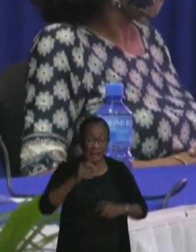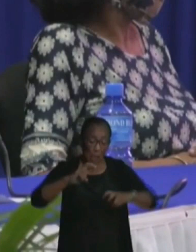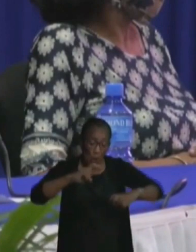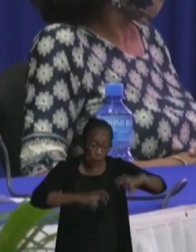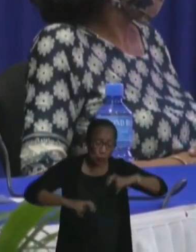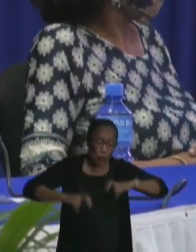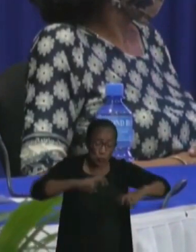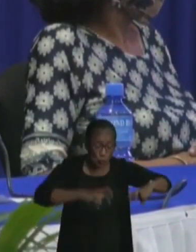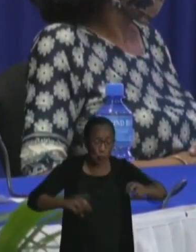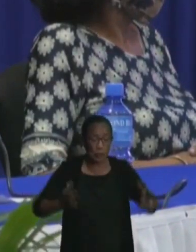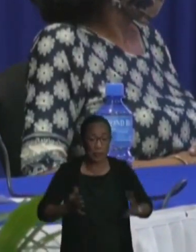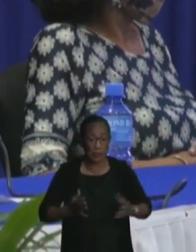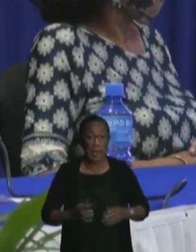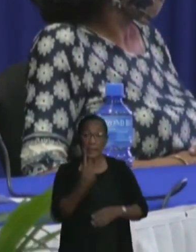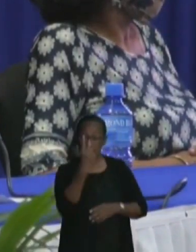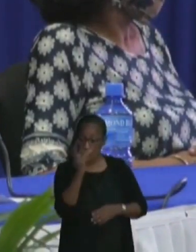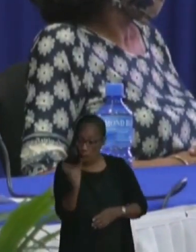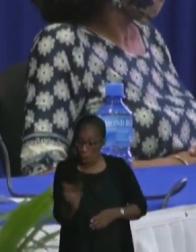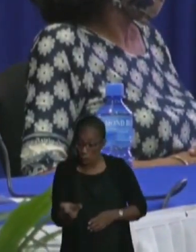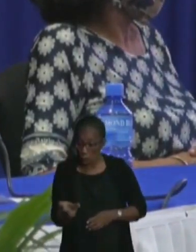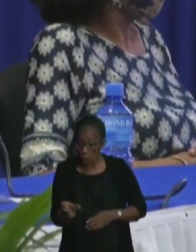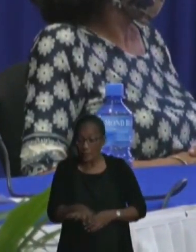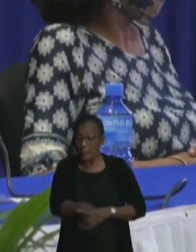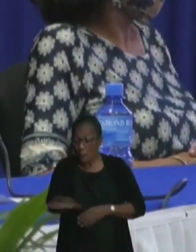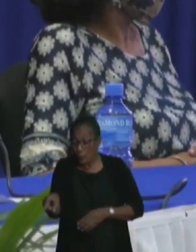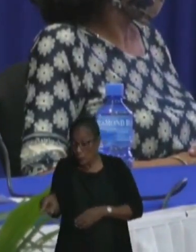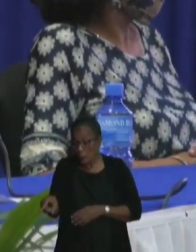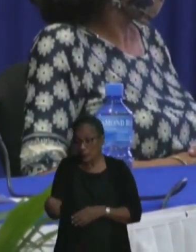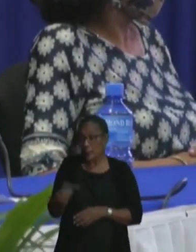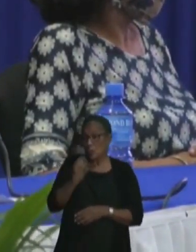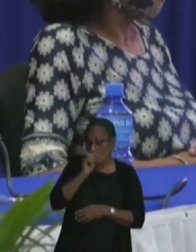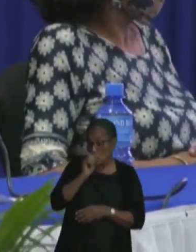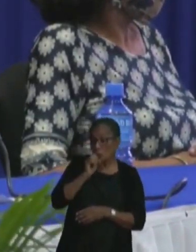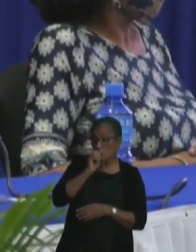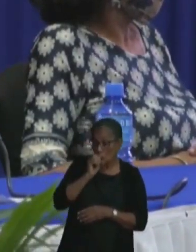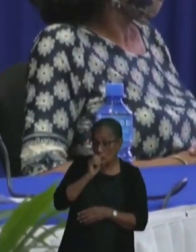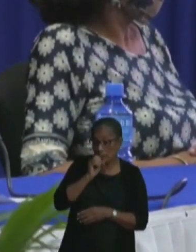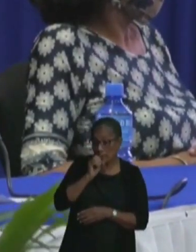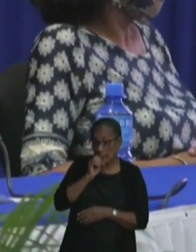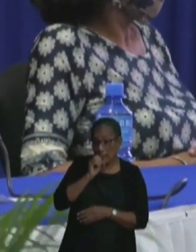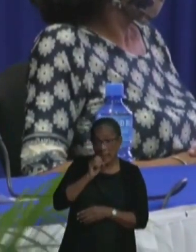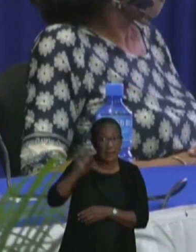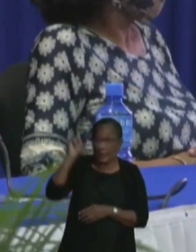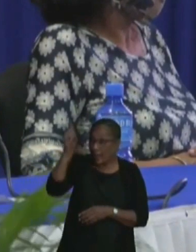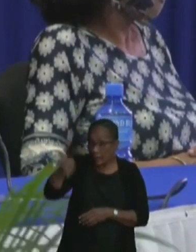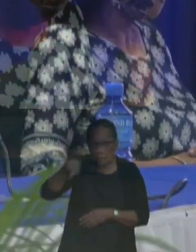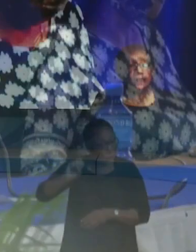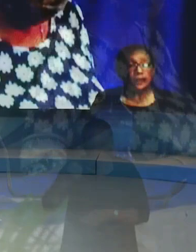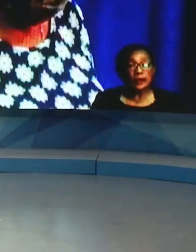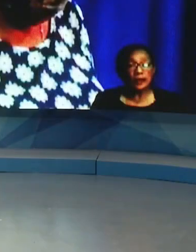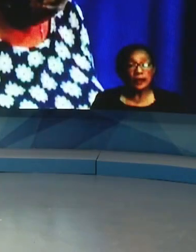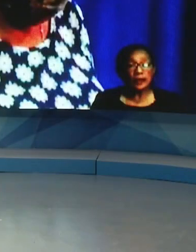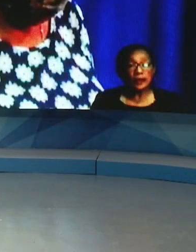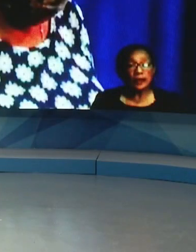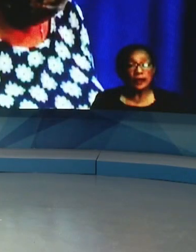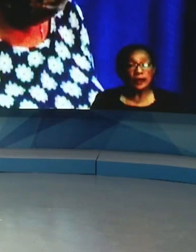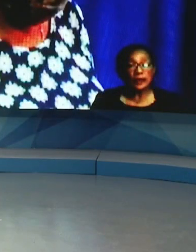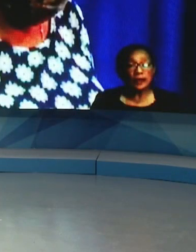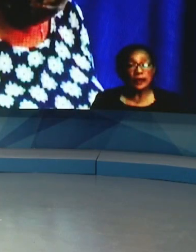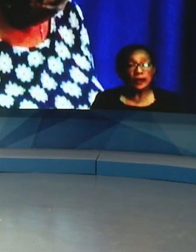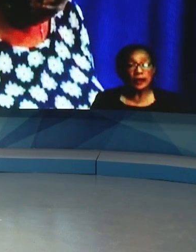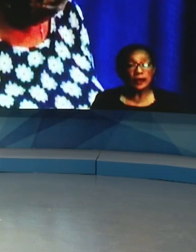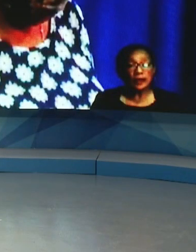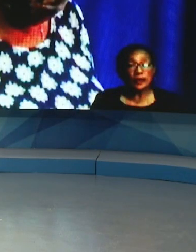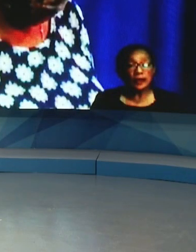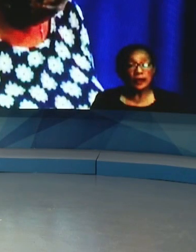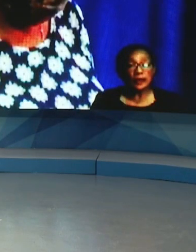Vreden. Volgens Vreden wachten mensen veel te lang voordat ze zich aanmelden via de hulplijn 178. Het is belangrijk